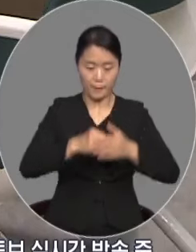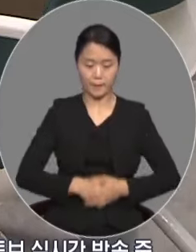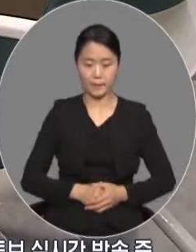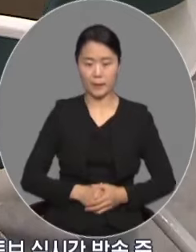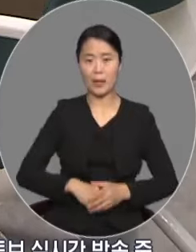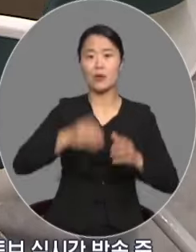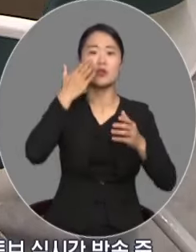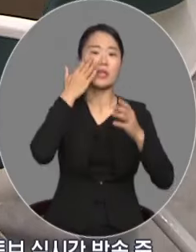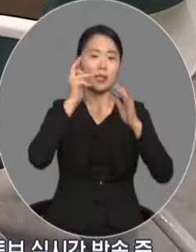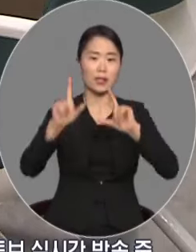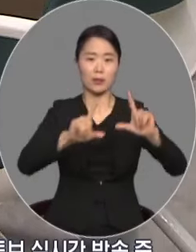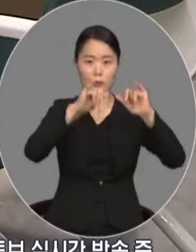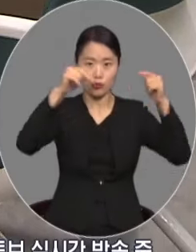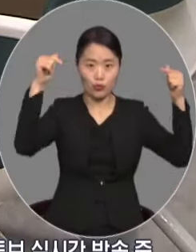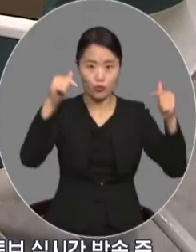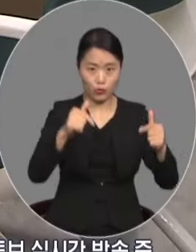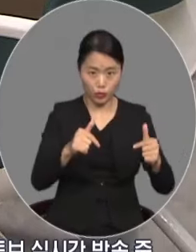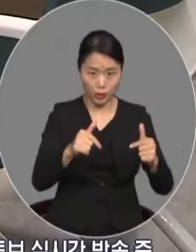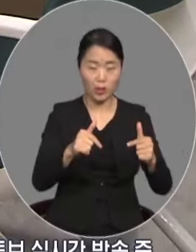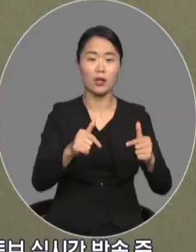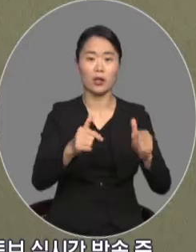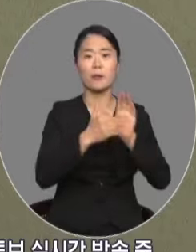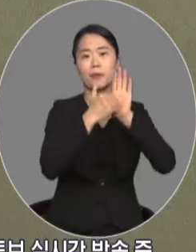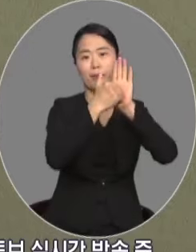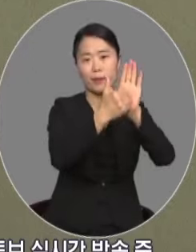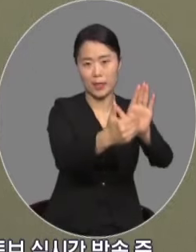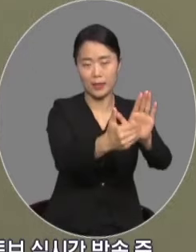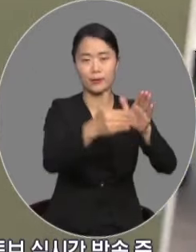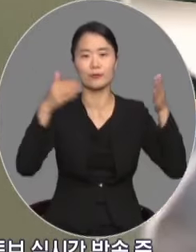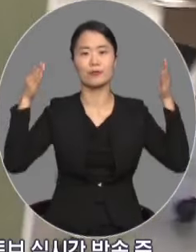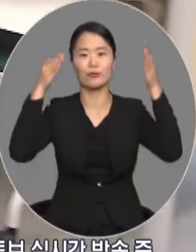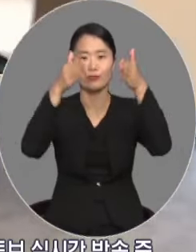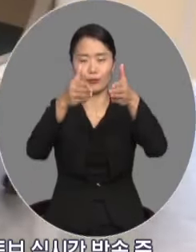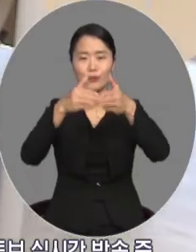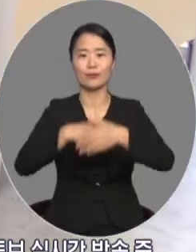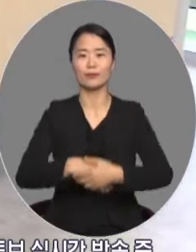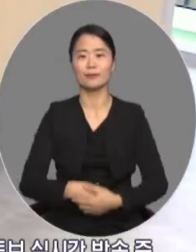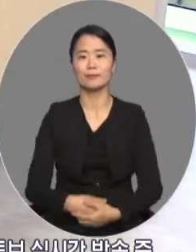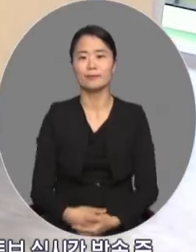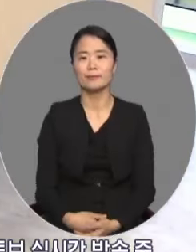완화시킬 방지턱이 될 수 있을지 주목됩니다. UBC 뉴스 배다원입니다.